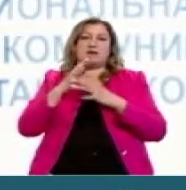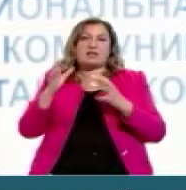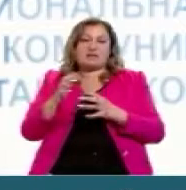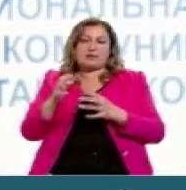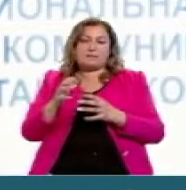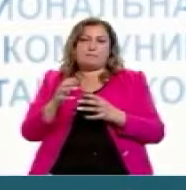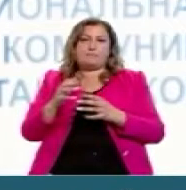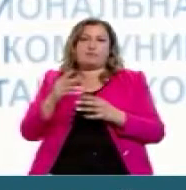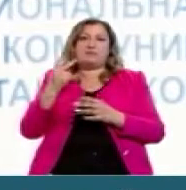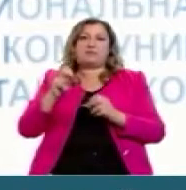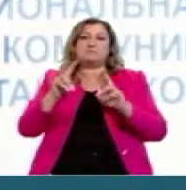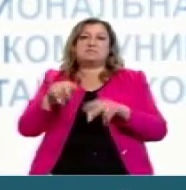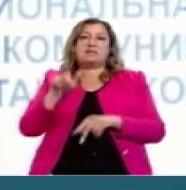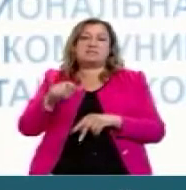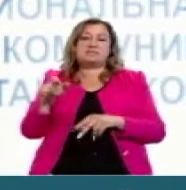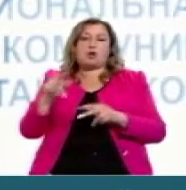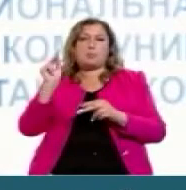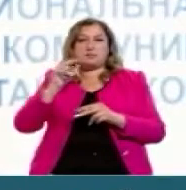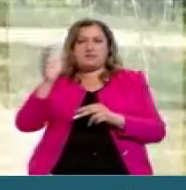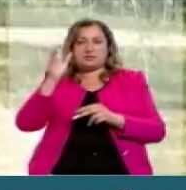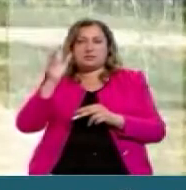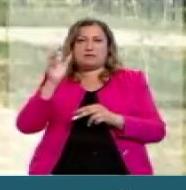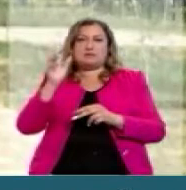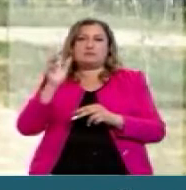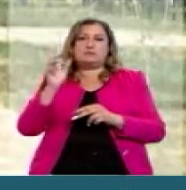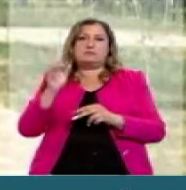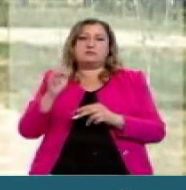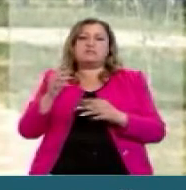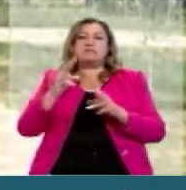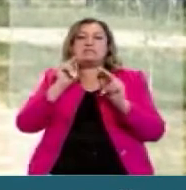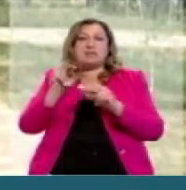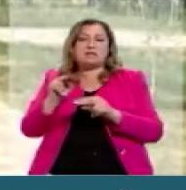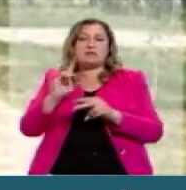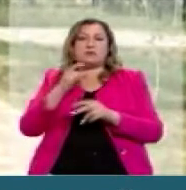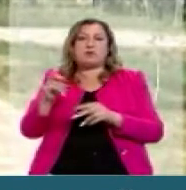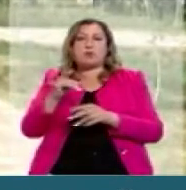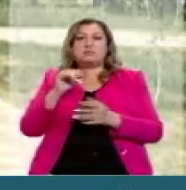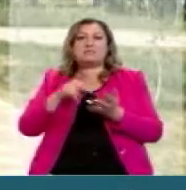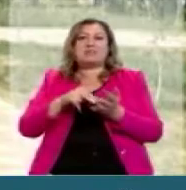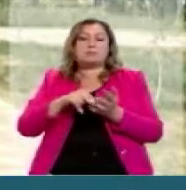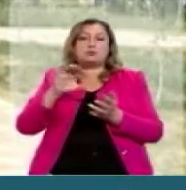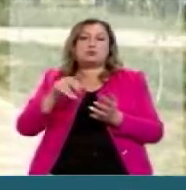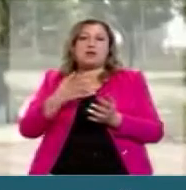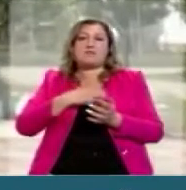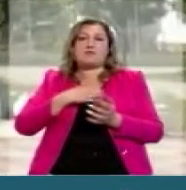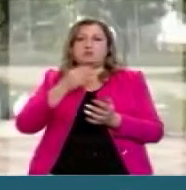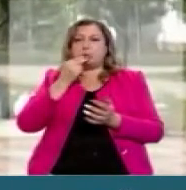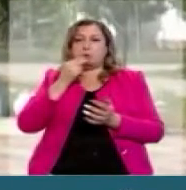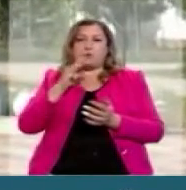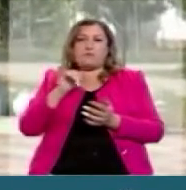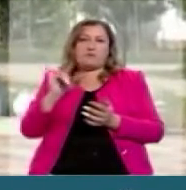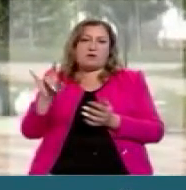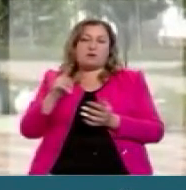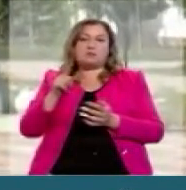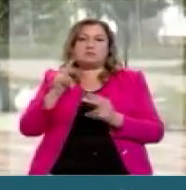здравоохранения, 2 специалиста сферы образования. Следят в Денисовском районе за ценами на социально значимые товары. В рамках